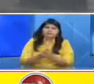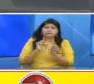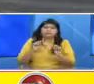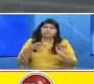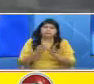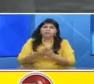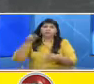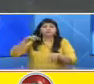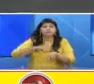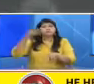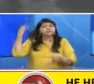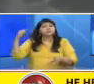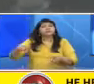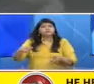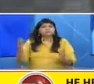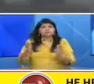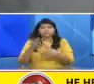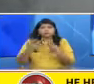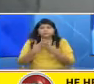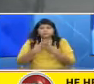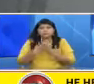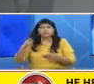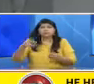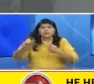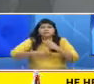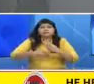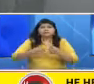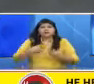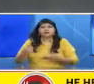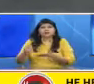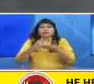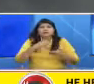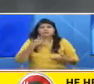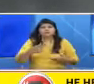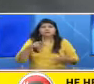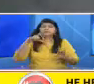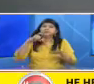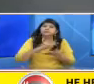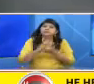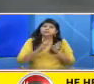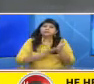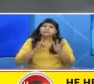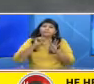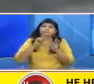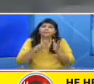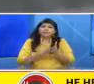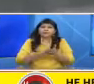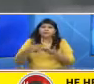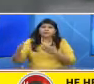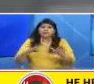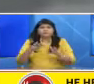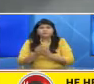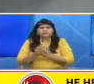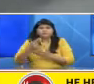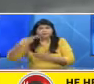नहीं थी जी। उन्होंने उन किसानों की सेवा की जिनके साथ चंपारण में भेदभाव किया जा रहा था।